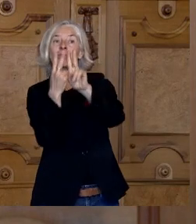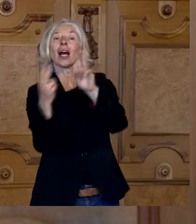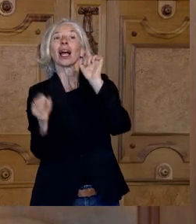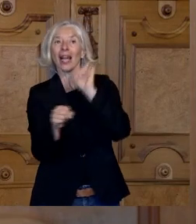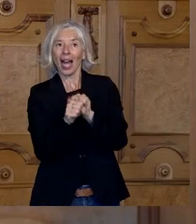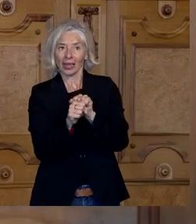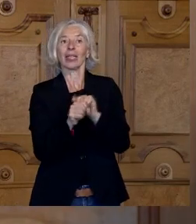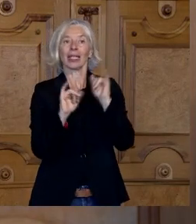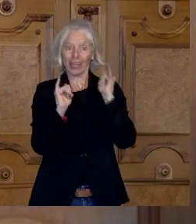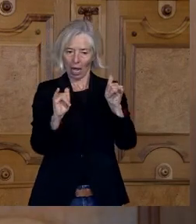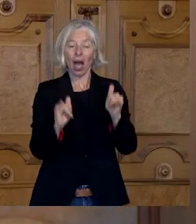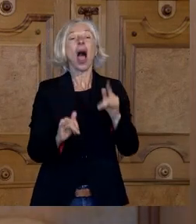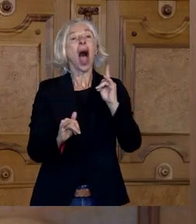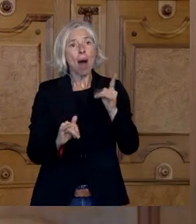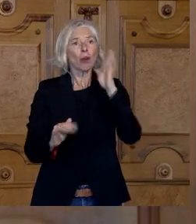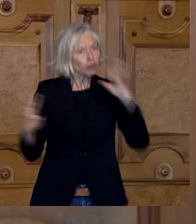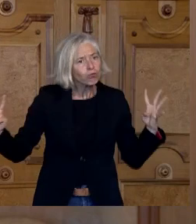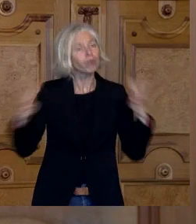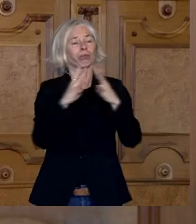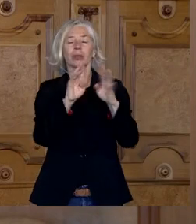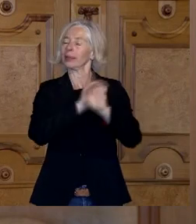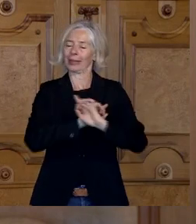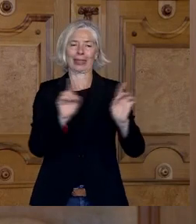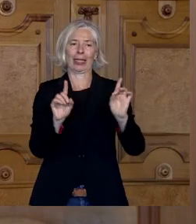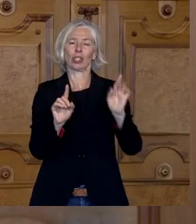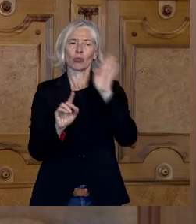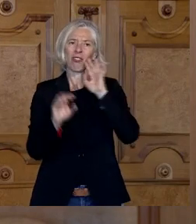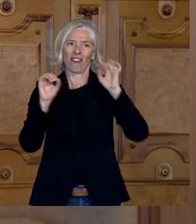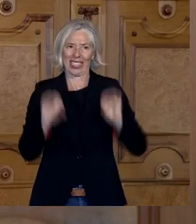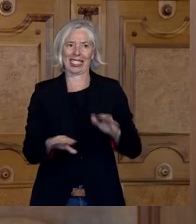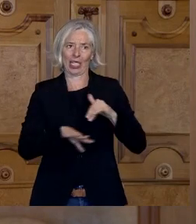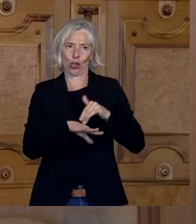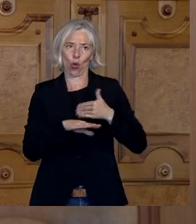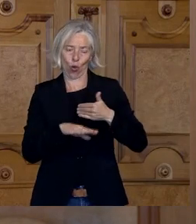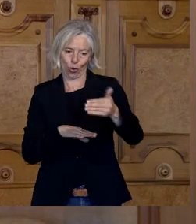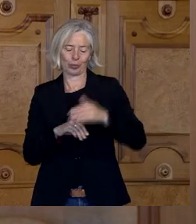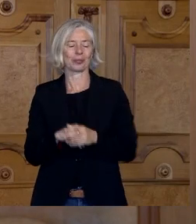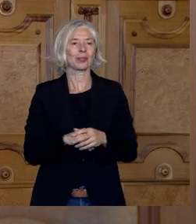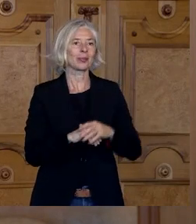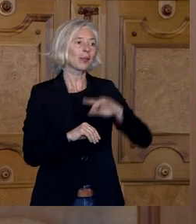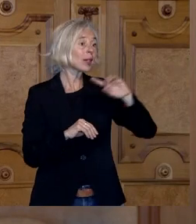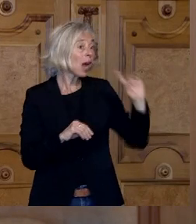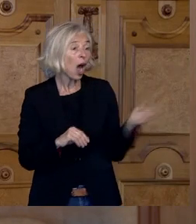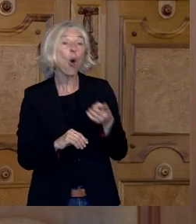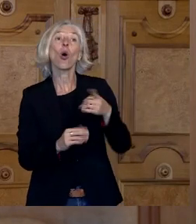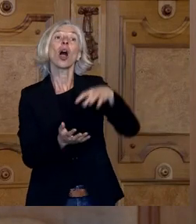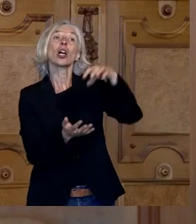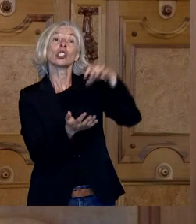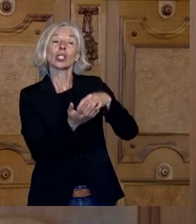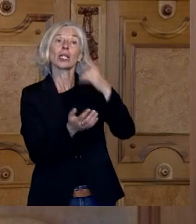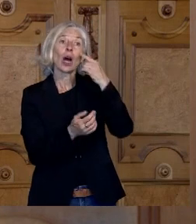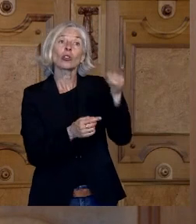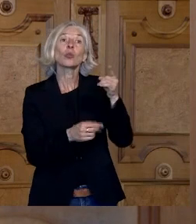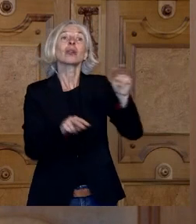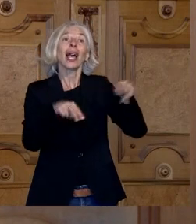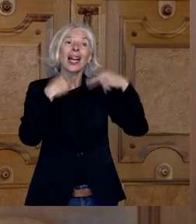verzichten. Ganz ausdrücklich möchte ich mich auch bei der Gastronomie und dem Gewerbe bedanken. Auch hier hat der Ordnungsdienst Kontrollen durchführen